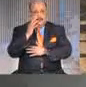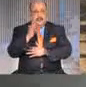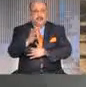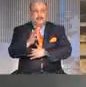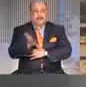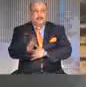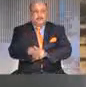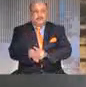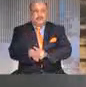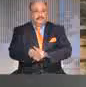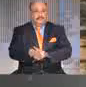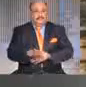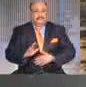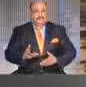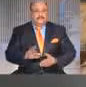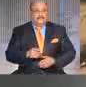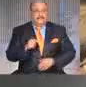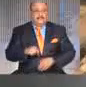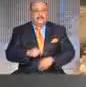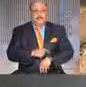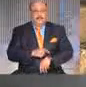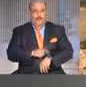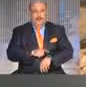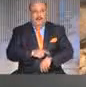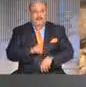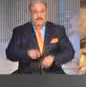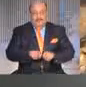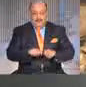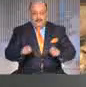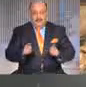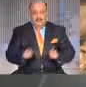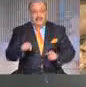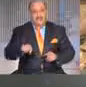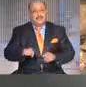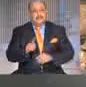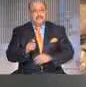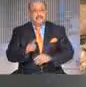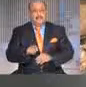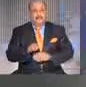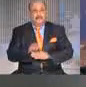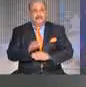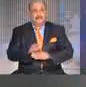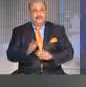مكبلة لكل الجهود وحاجز أمام إقامة المشاريع.